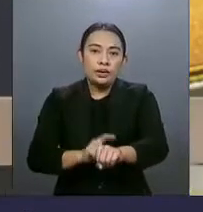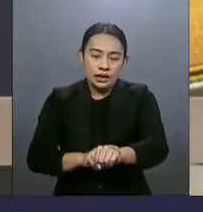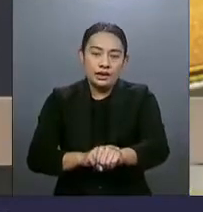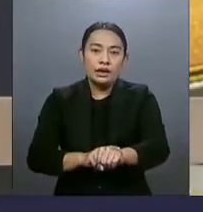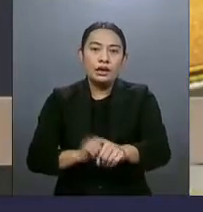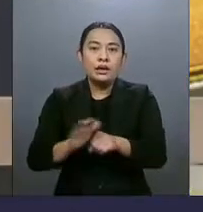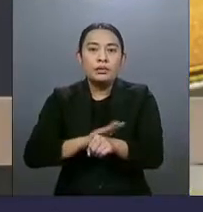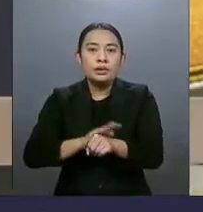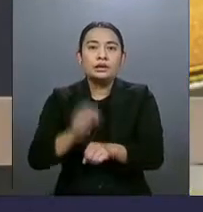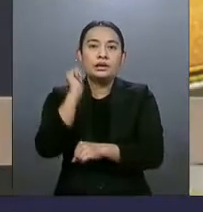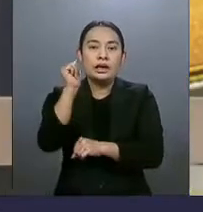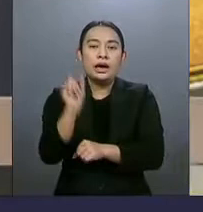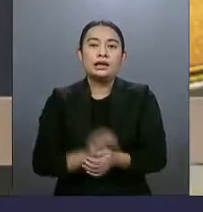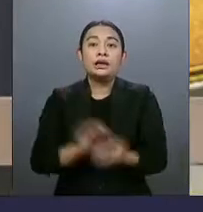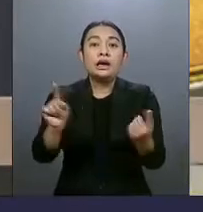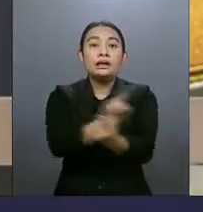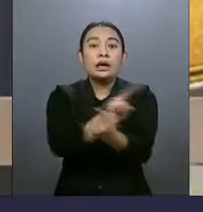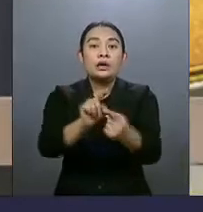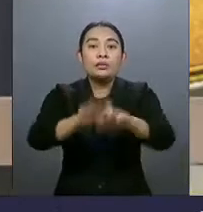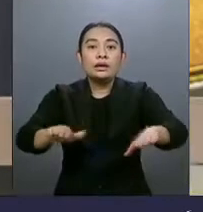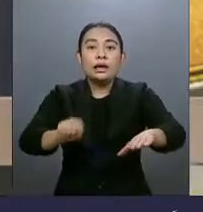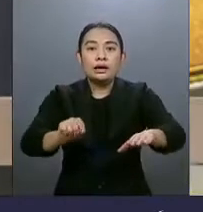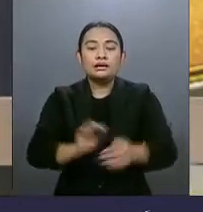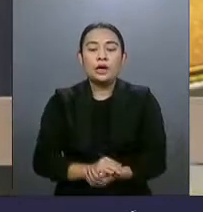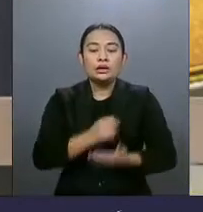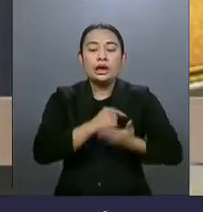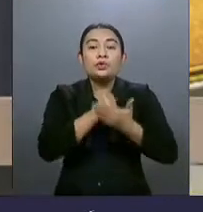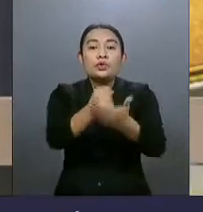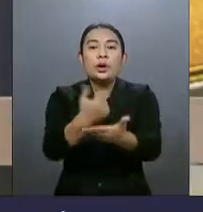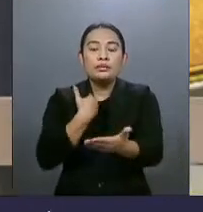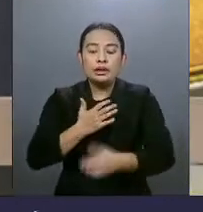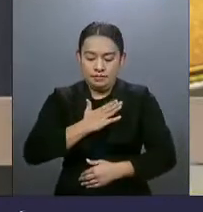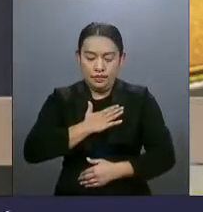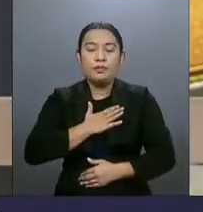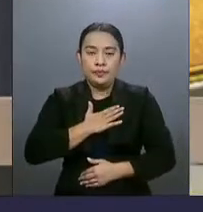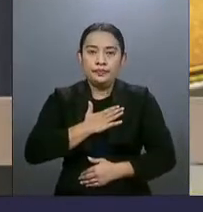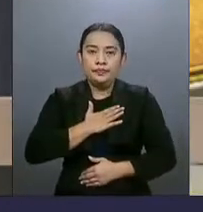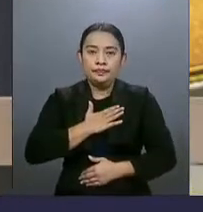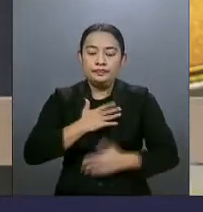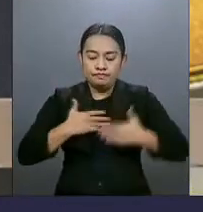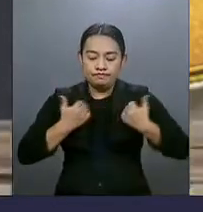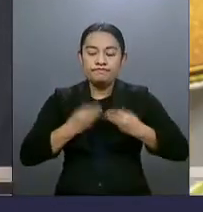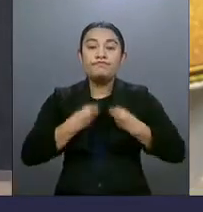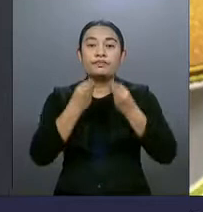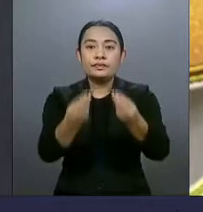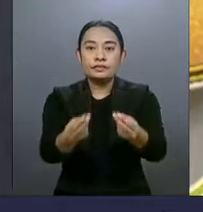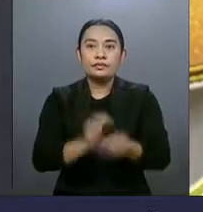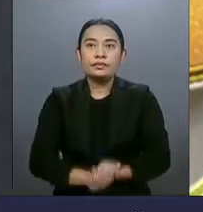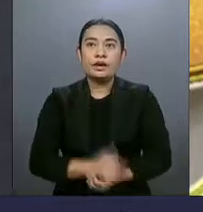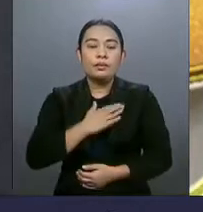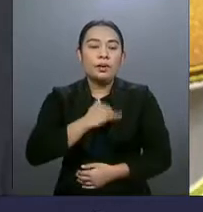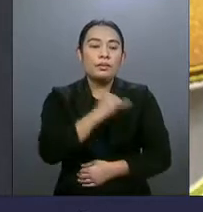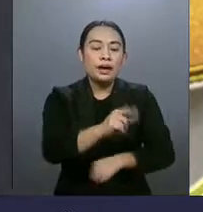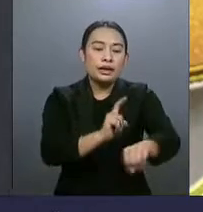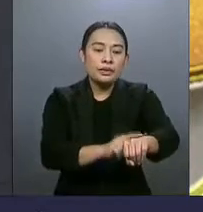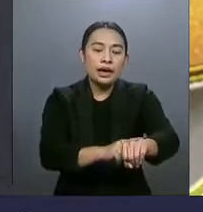ถ้าเป็นการช่วยเหลือสังคมช่วยเด็กช่วยอะไรต่างๆผมก็ยินดีที่จะทำนะครับเราก็จะจัดแบ่งเวลามาเราไปช่วยตรงนั้นตรงนี้ก็ไม่ได้เหนื่อ